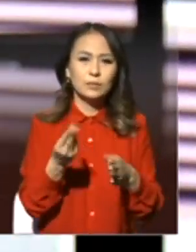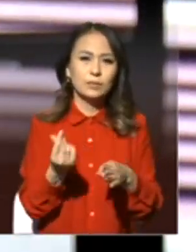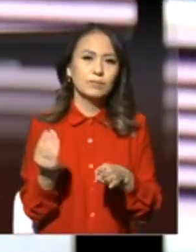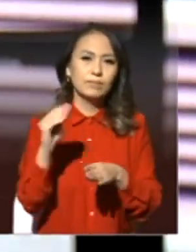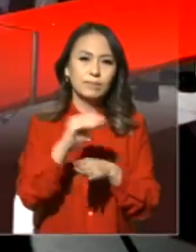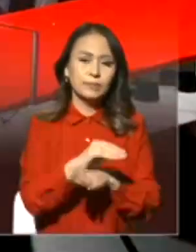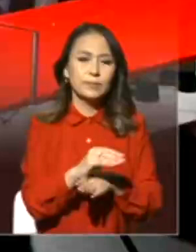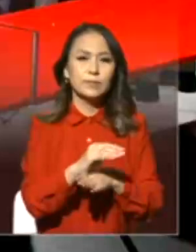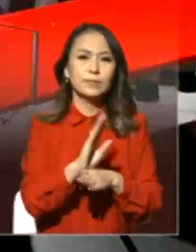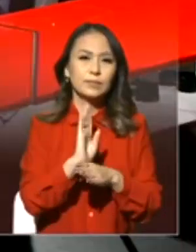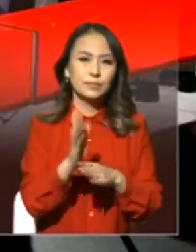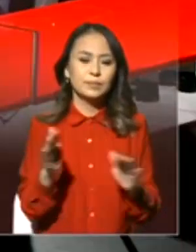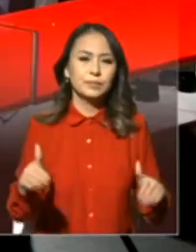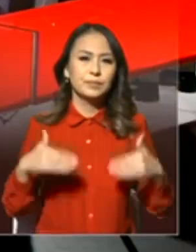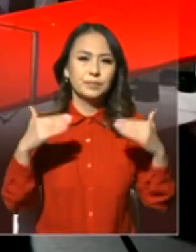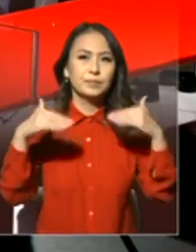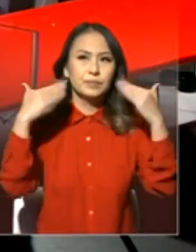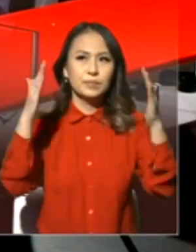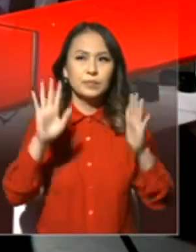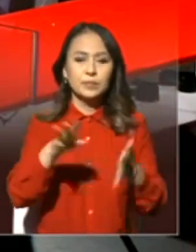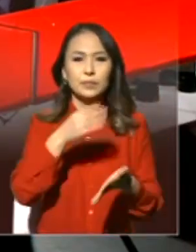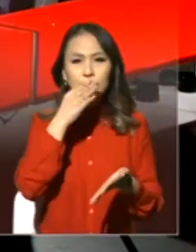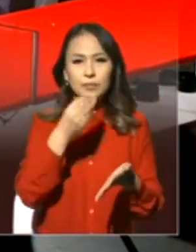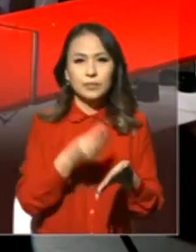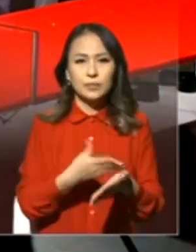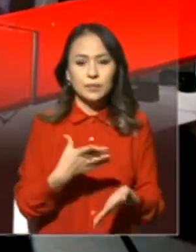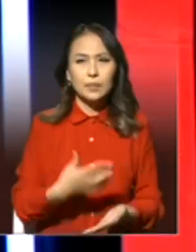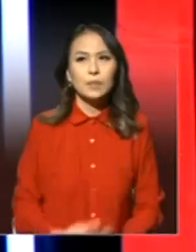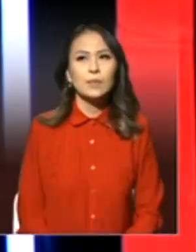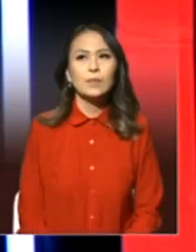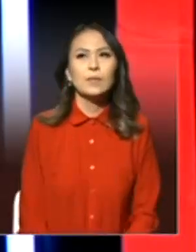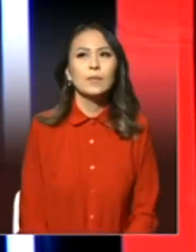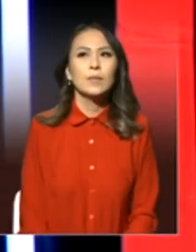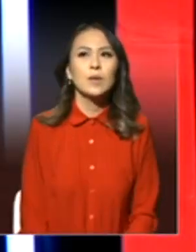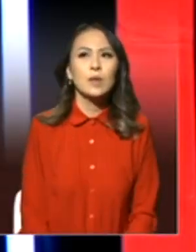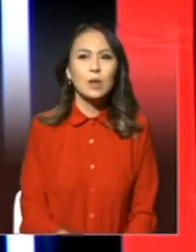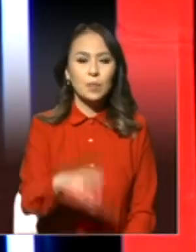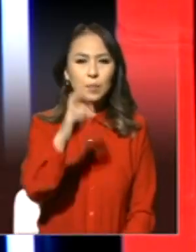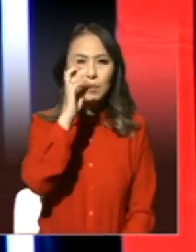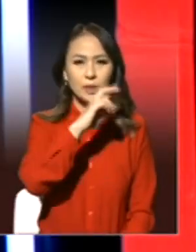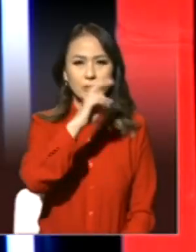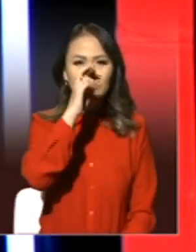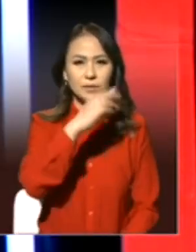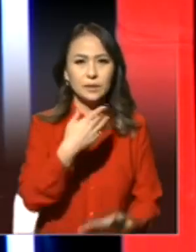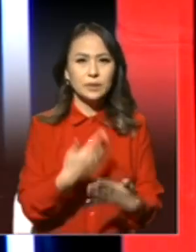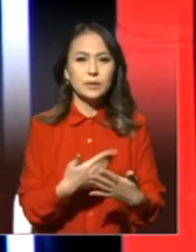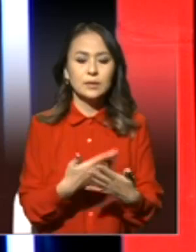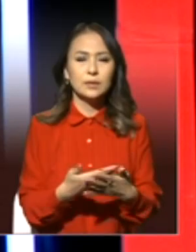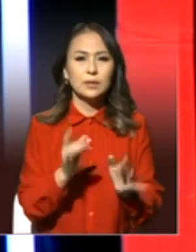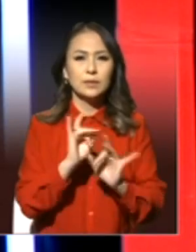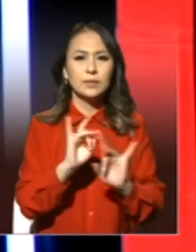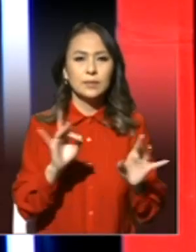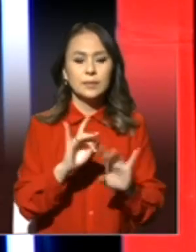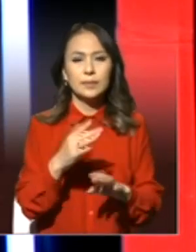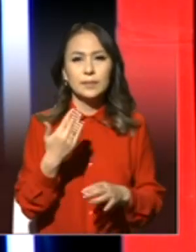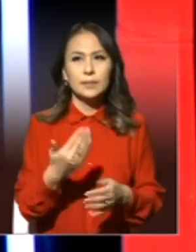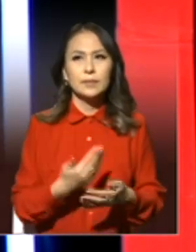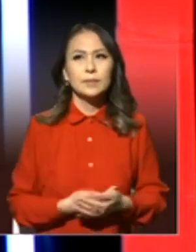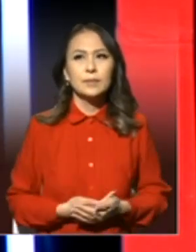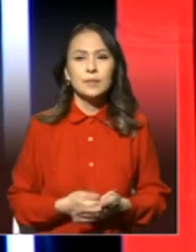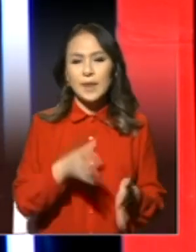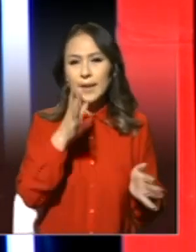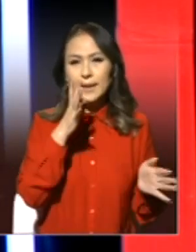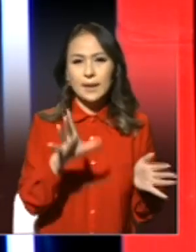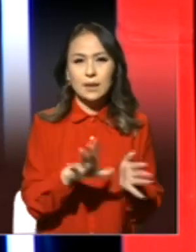де әрі қарай шарықтай береді деп. Азық-түлік бағасын кейін талқылаймыз. Алдымен осы бензиннің жанар-жағармайдың мәселесін айтып жанар жағармай бұл мысалға